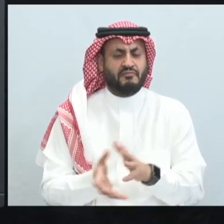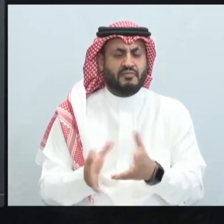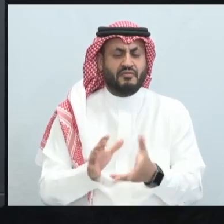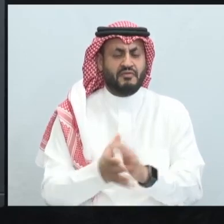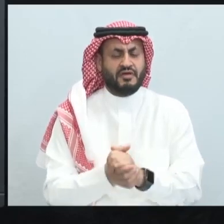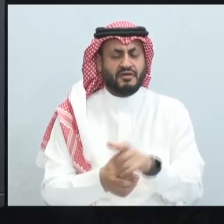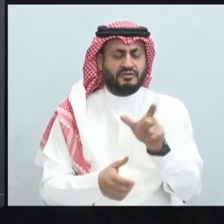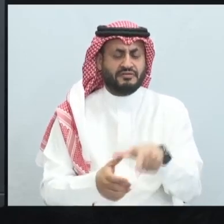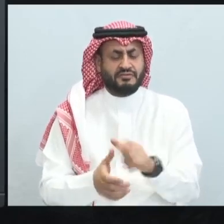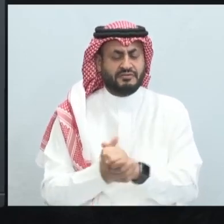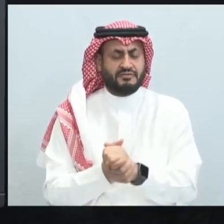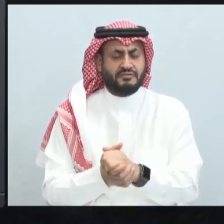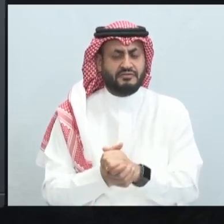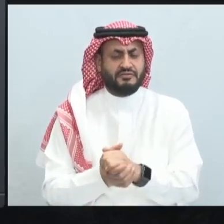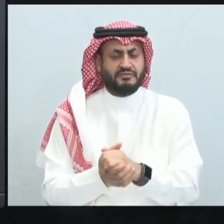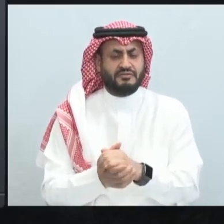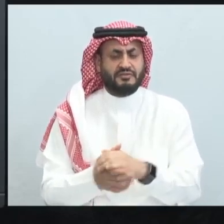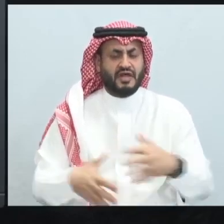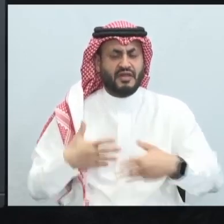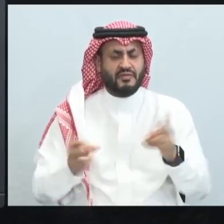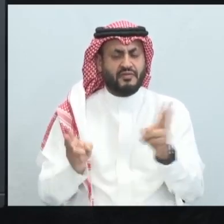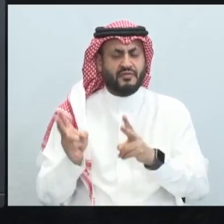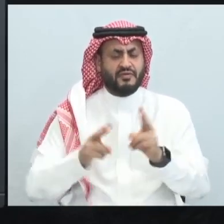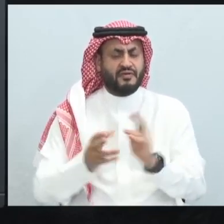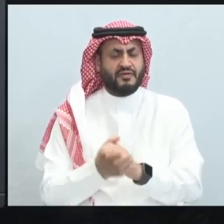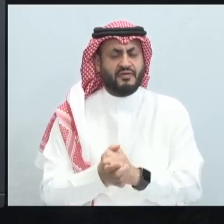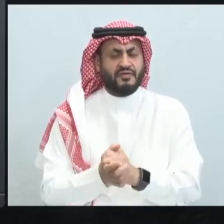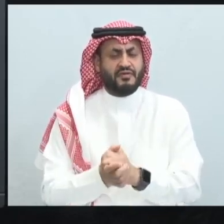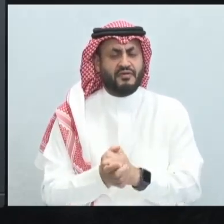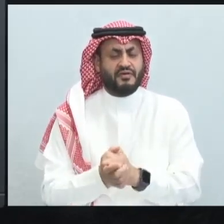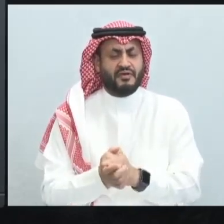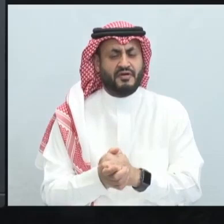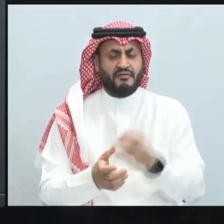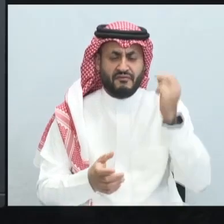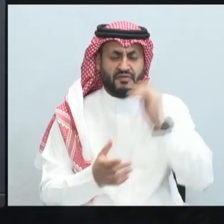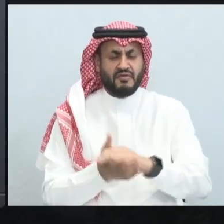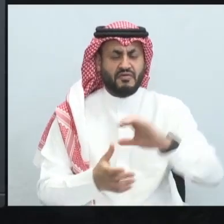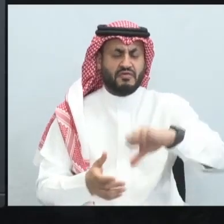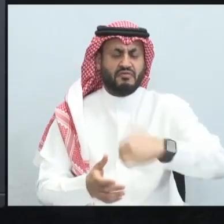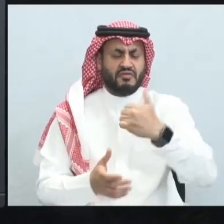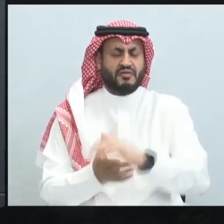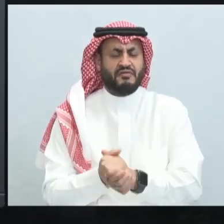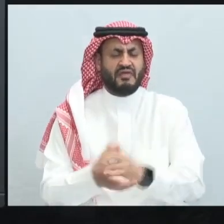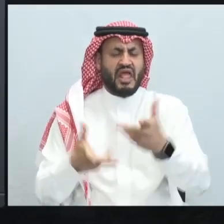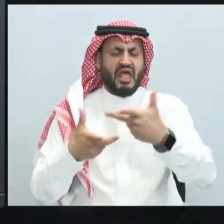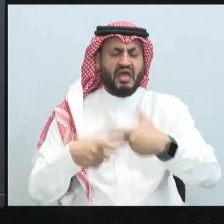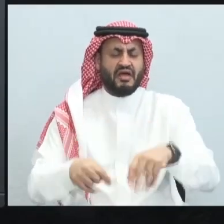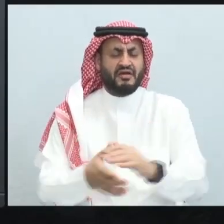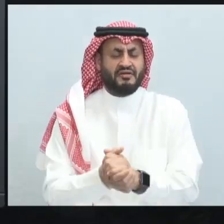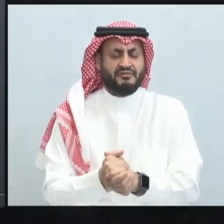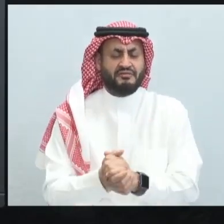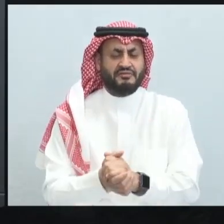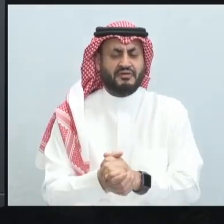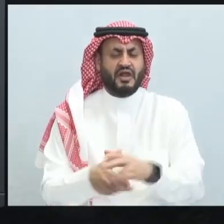الانسان عندما يمازح اخاه المسلم كان قصده حسنا الا انه في اخر المطاف